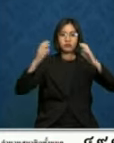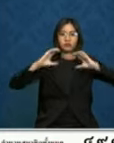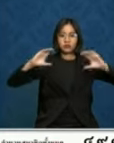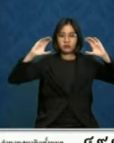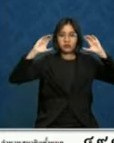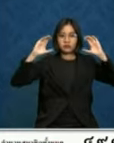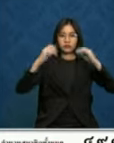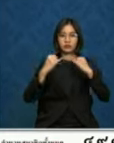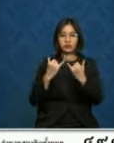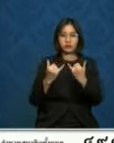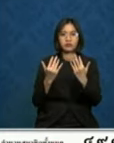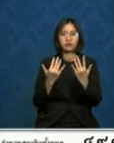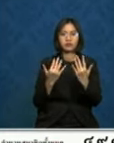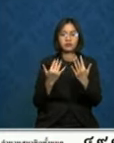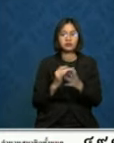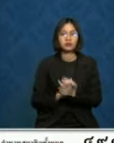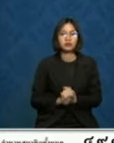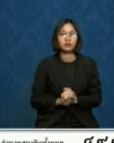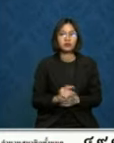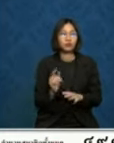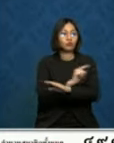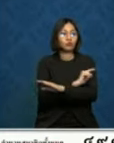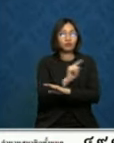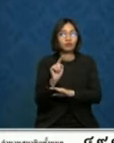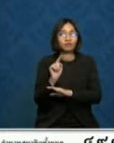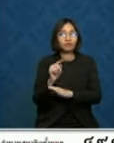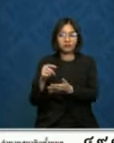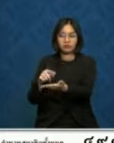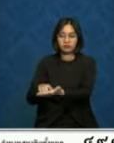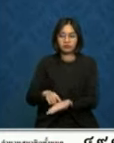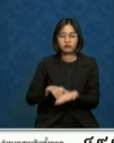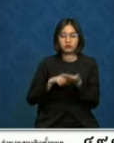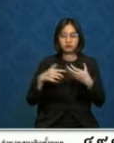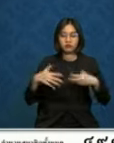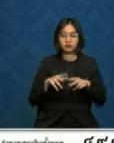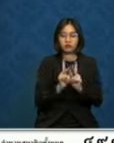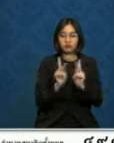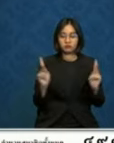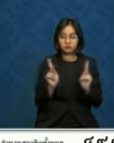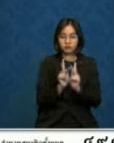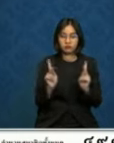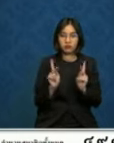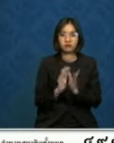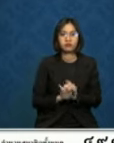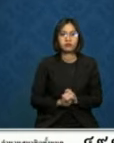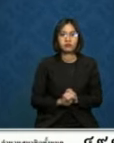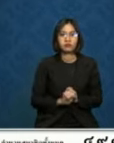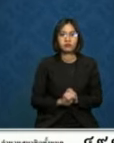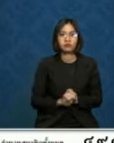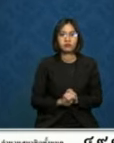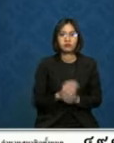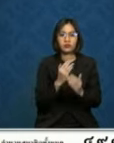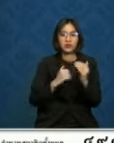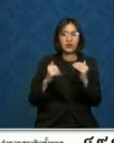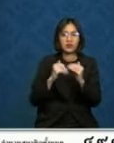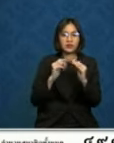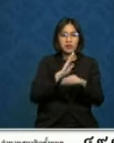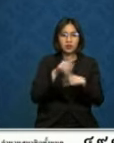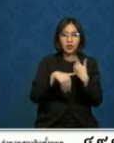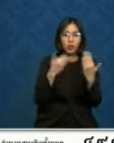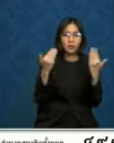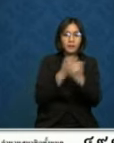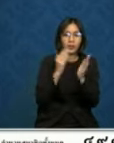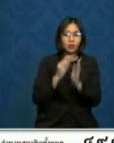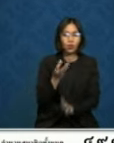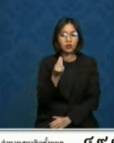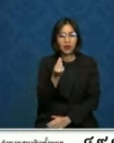ของท่านอยู่นะครับว่าเมื่อไหร่จะส่งกลับมาให้กับทางกรรมาธิการนะครับเกิดการสวมสิทธิ์กี่รายและแ